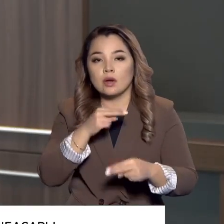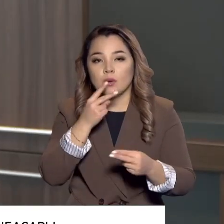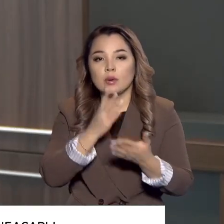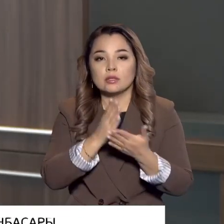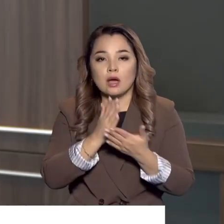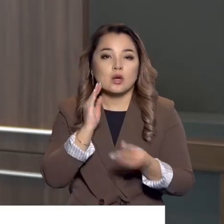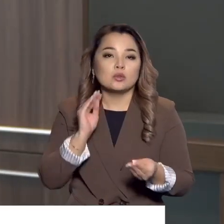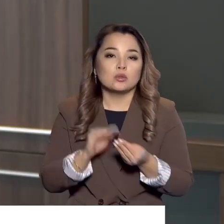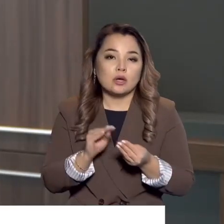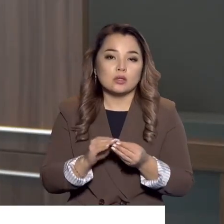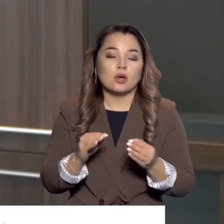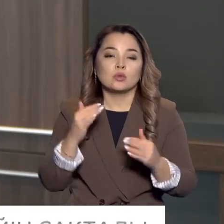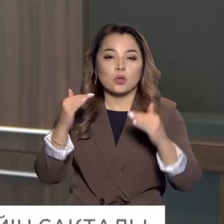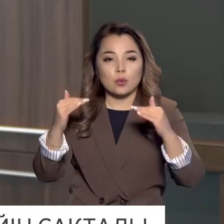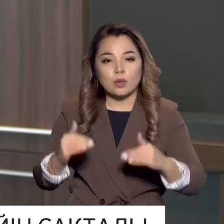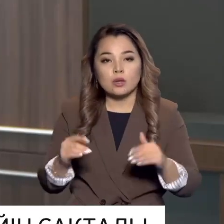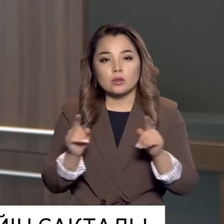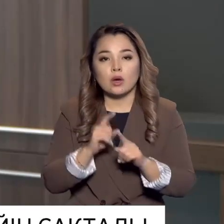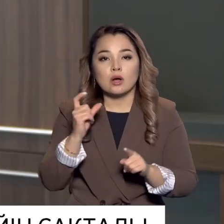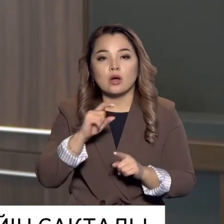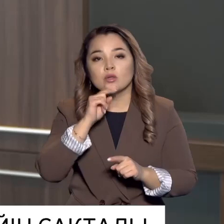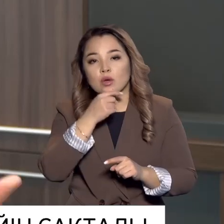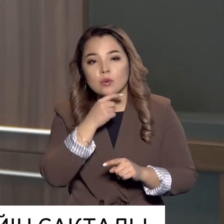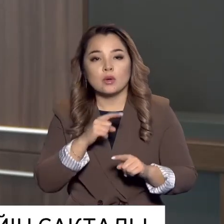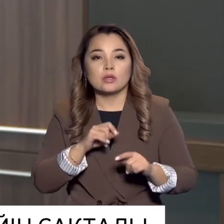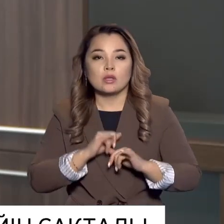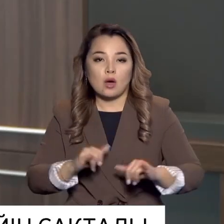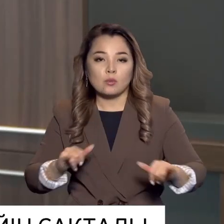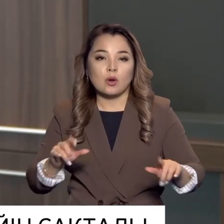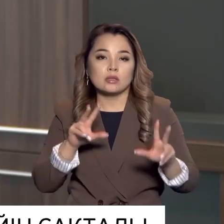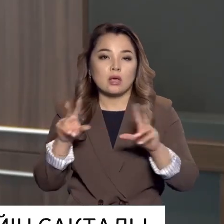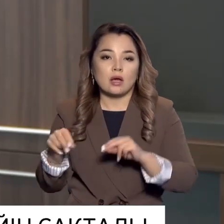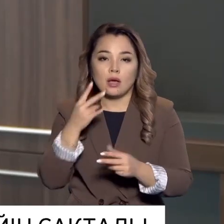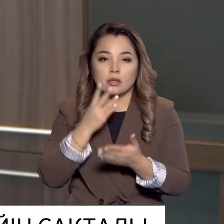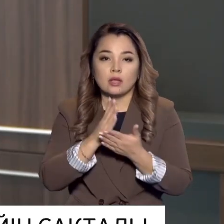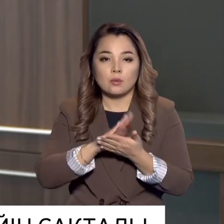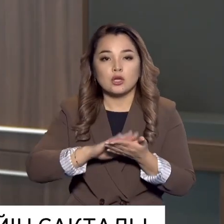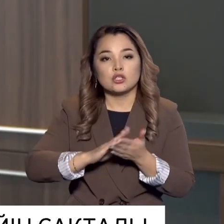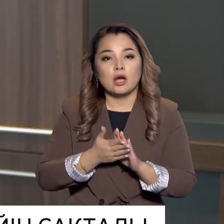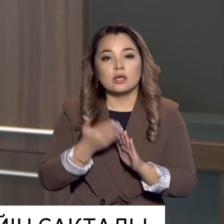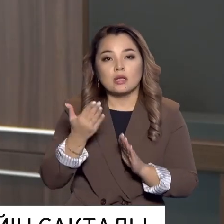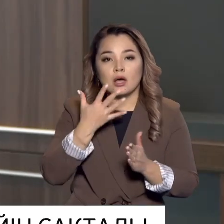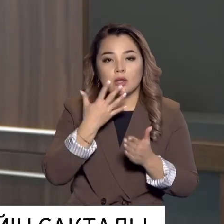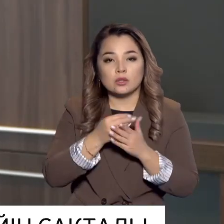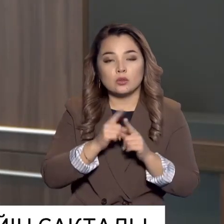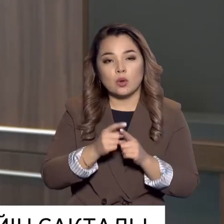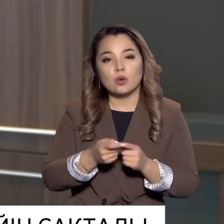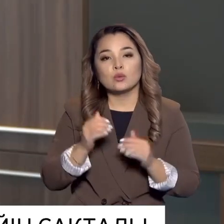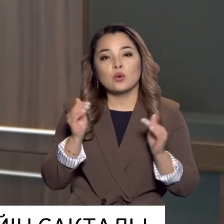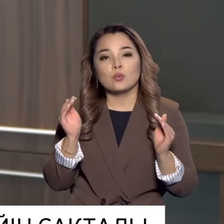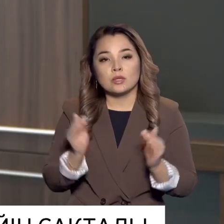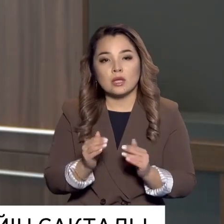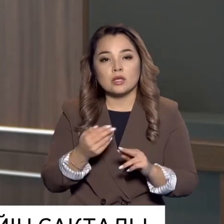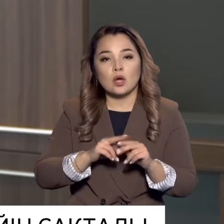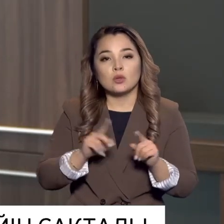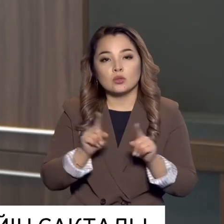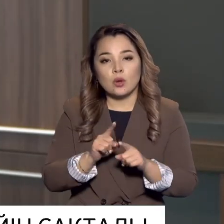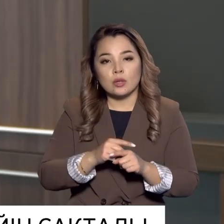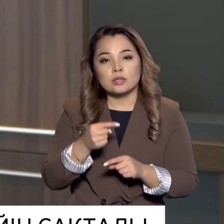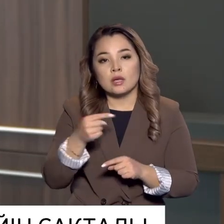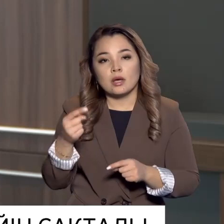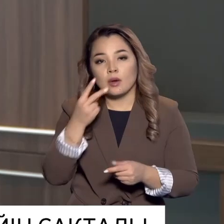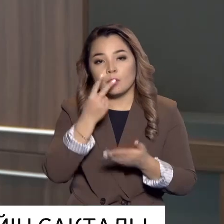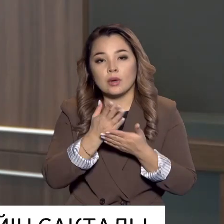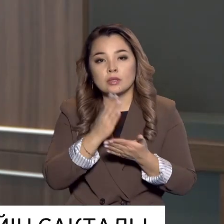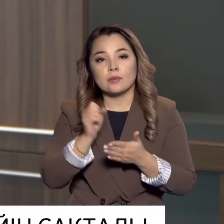Себебі тұрақты әрі төмен инфляция экономиканың орнықты дамуының кепілі. Қазіргі жағдайда мөлшерлемені төмендете беру теріс салдарға соқтыру